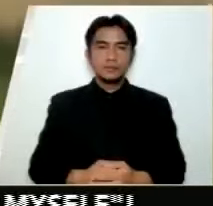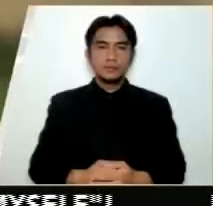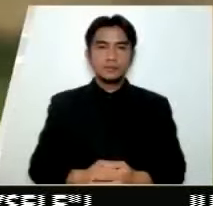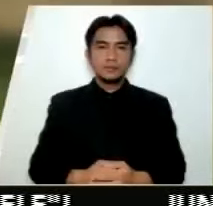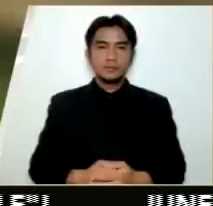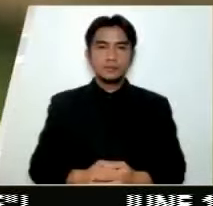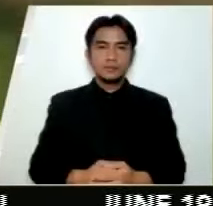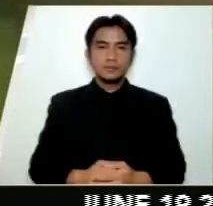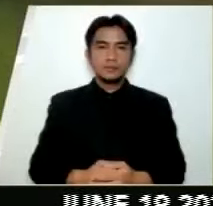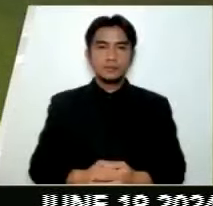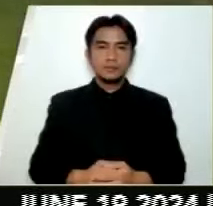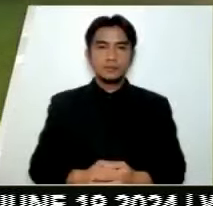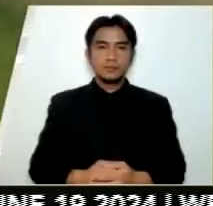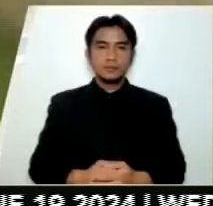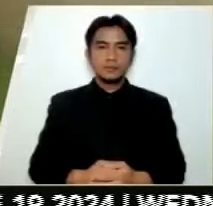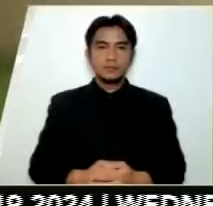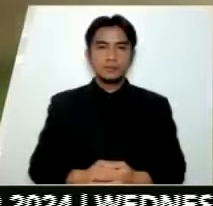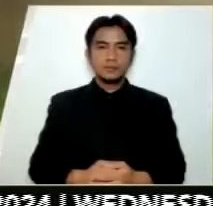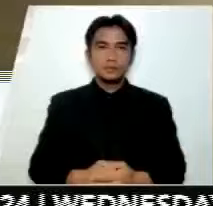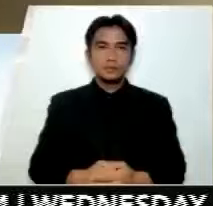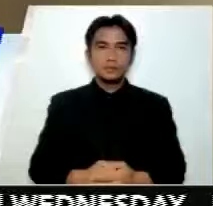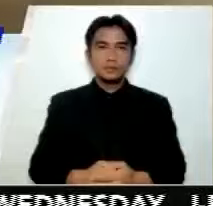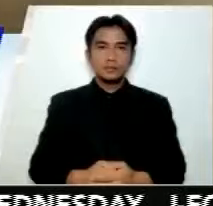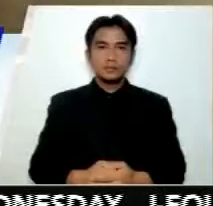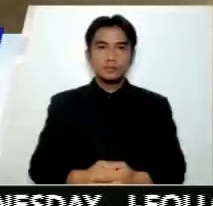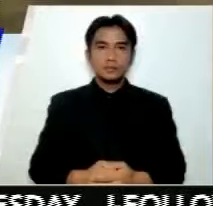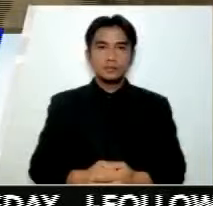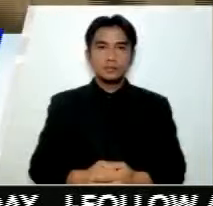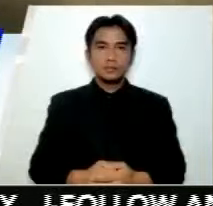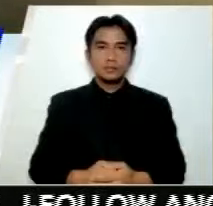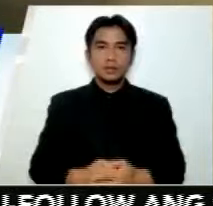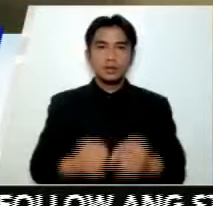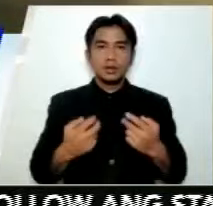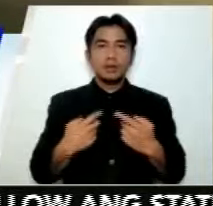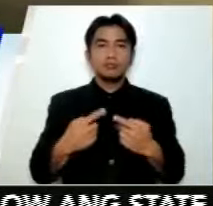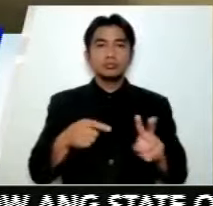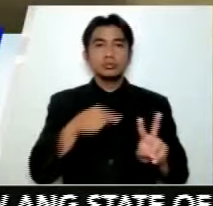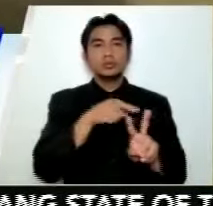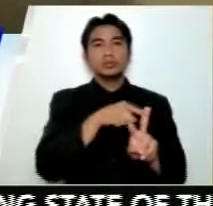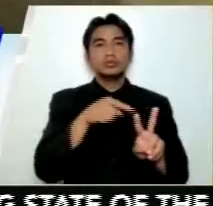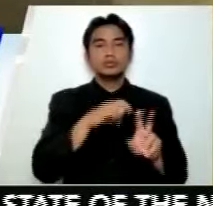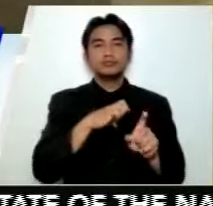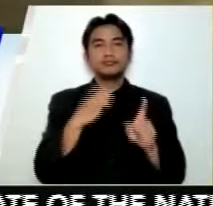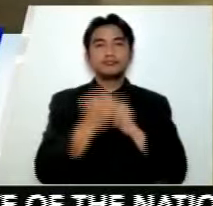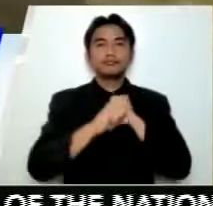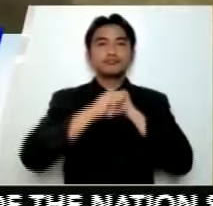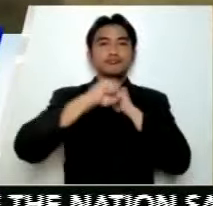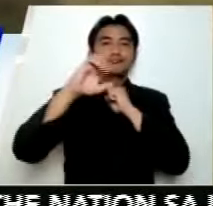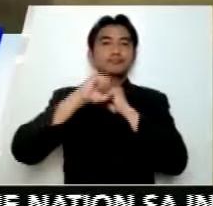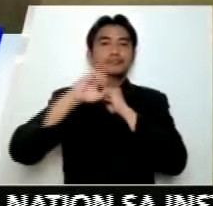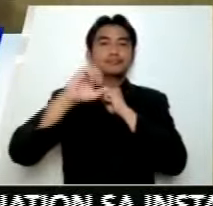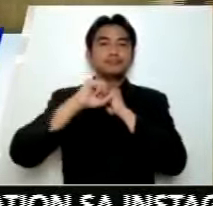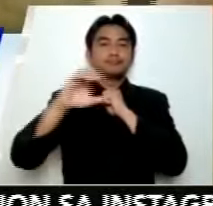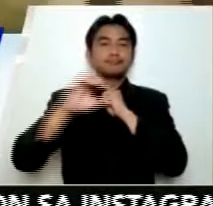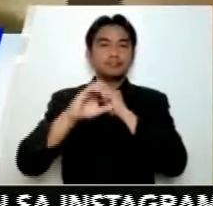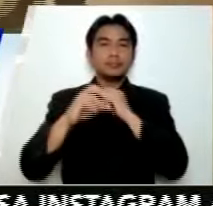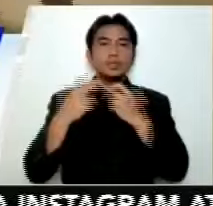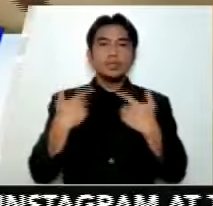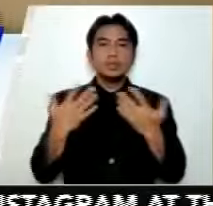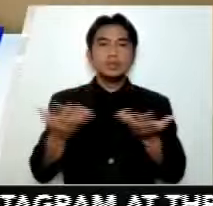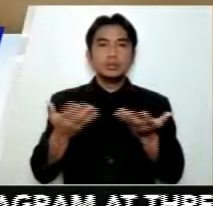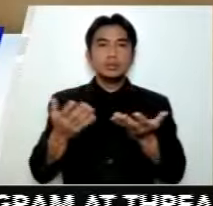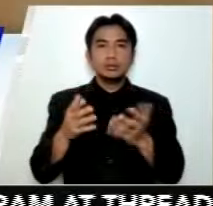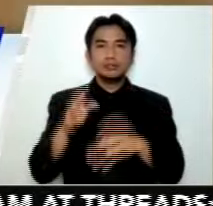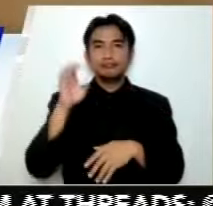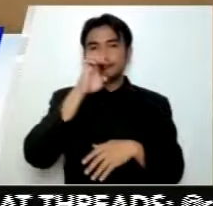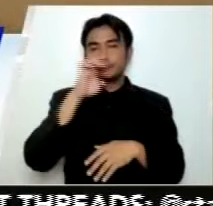hangin ini-spray paint ng dalawang environmental activist ang prehistoric stonehenge Sa England dali-dali